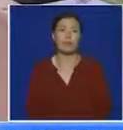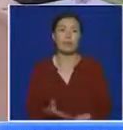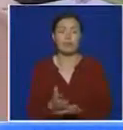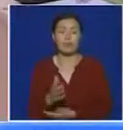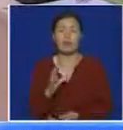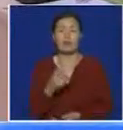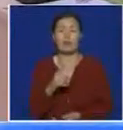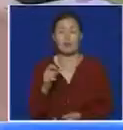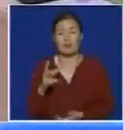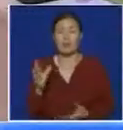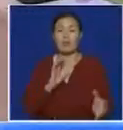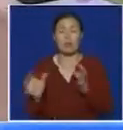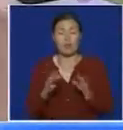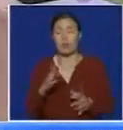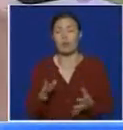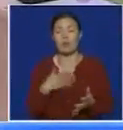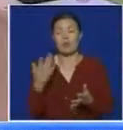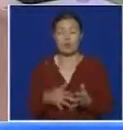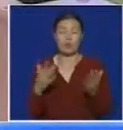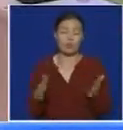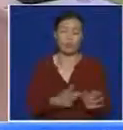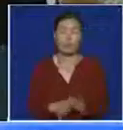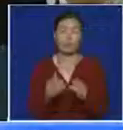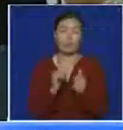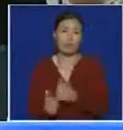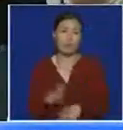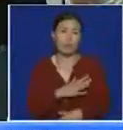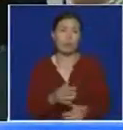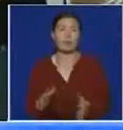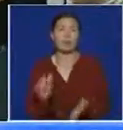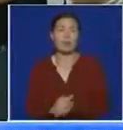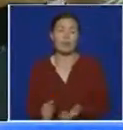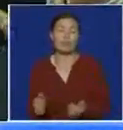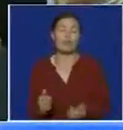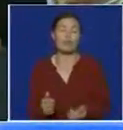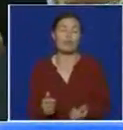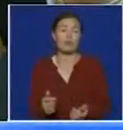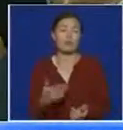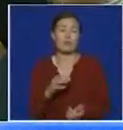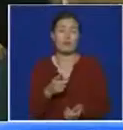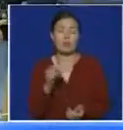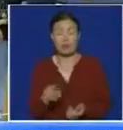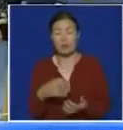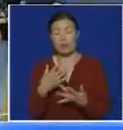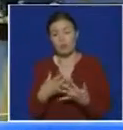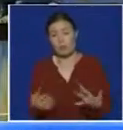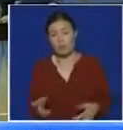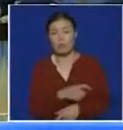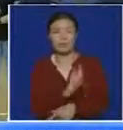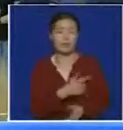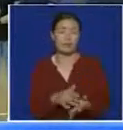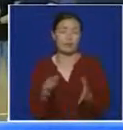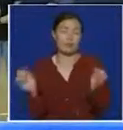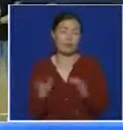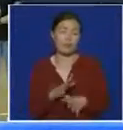ерлер арасындағы волейболдан Ақтау қаласының құрамасы топ жарды. Спортта серік еткен команда мүшелері шаһардағы түрлі медицина мекемелерінен